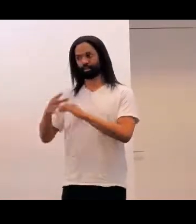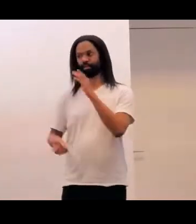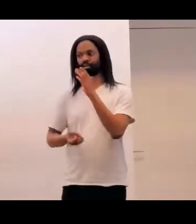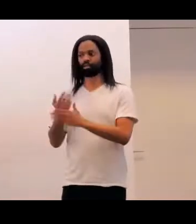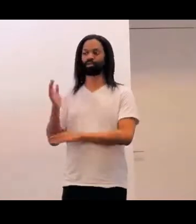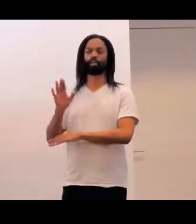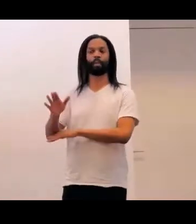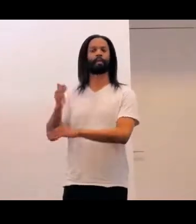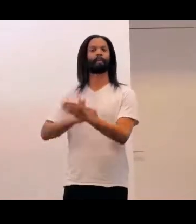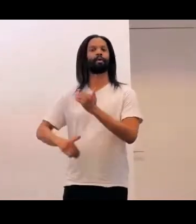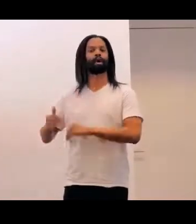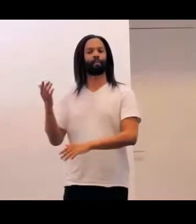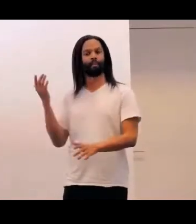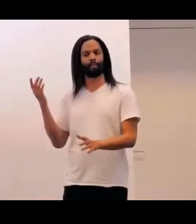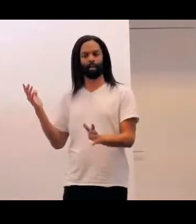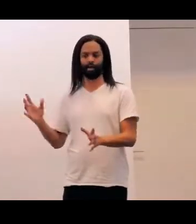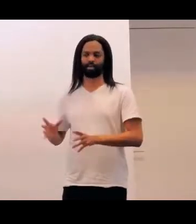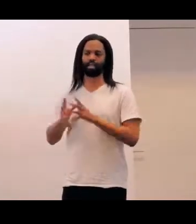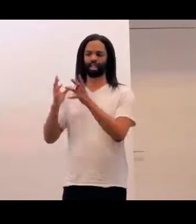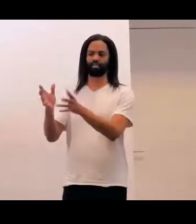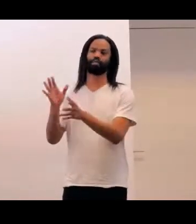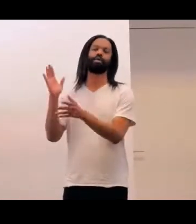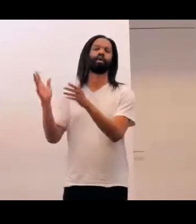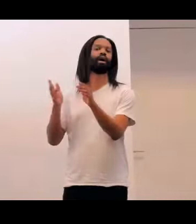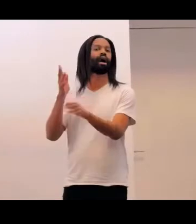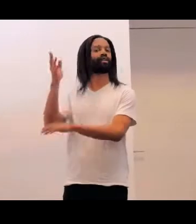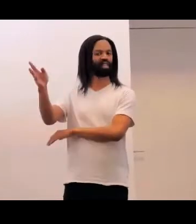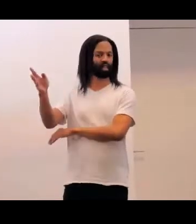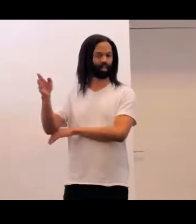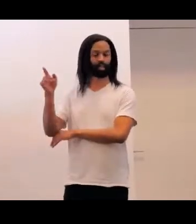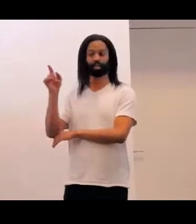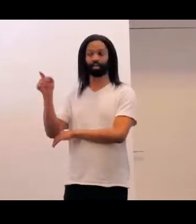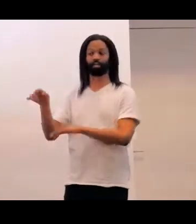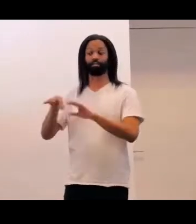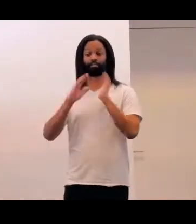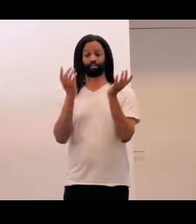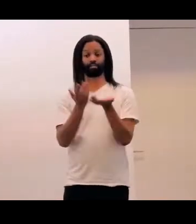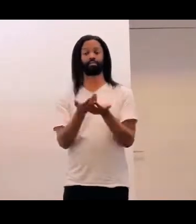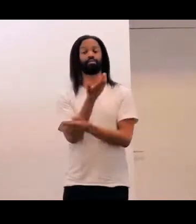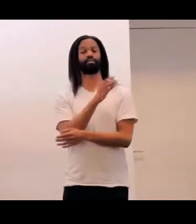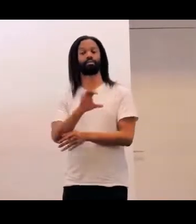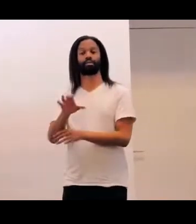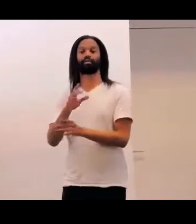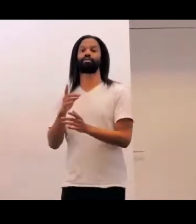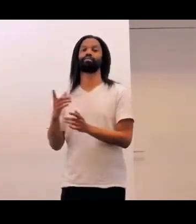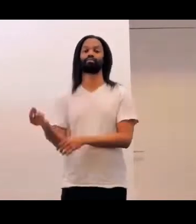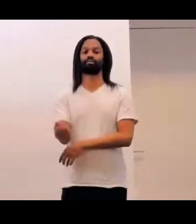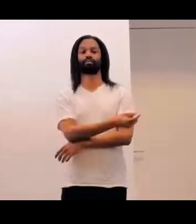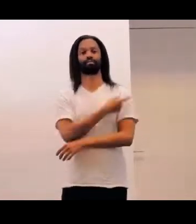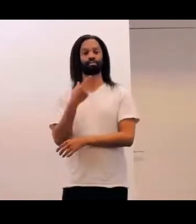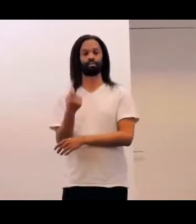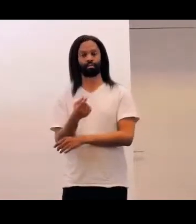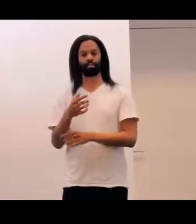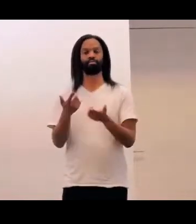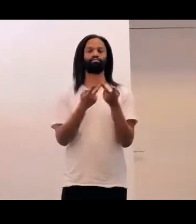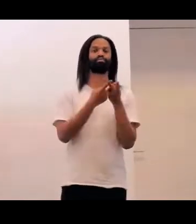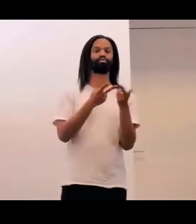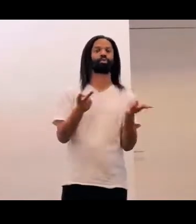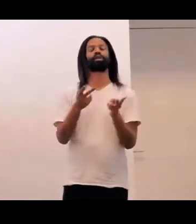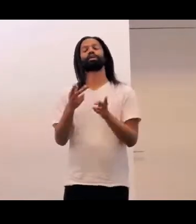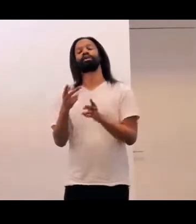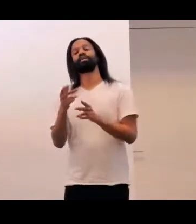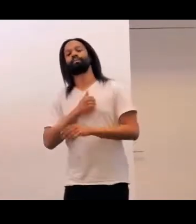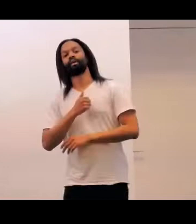d'investissement d'avenir pour le compte de quelques 100 acteurs publics et privés du sud de la Lorraine et des Vosges du Nord.